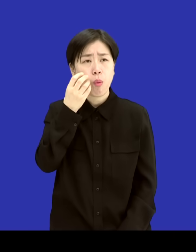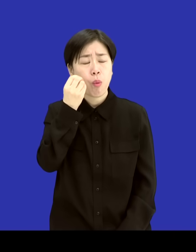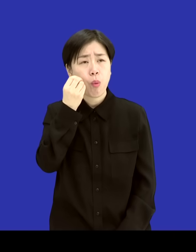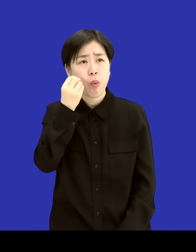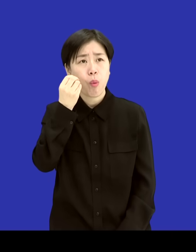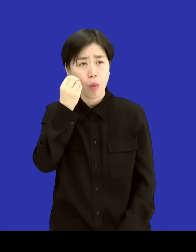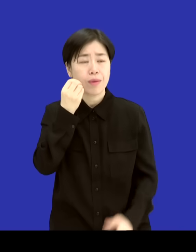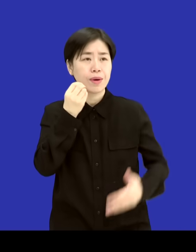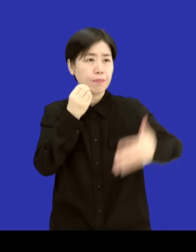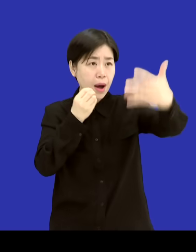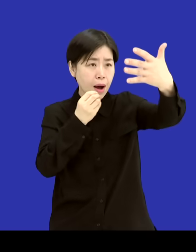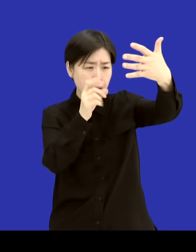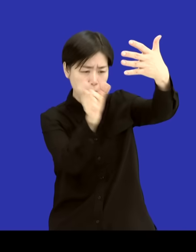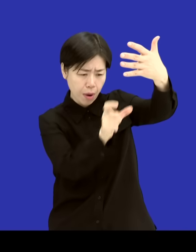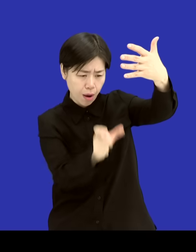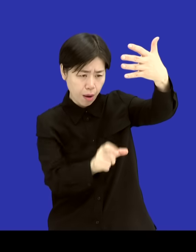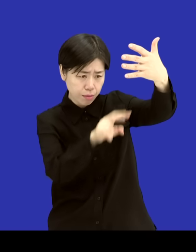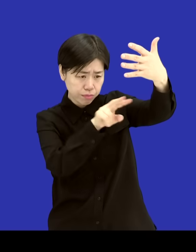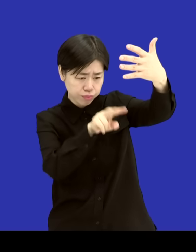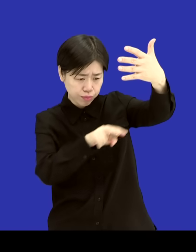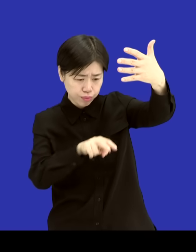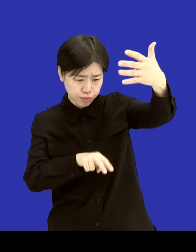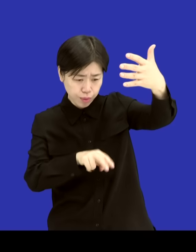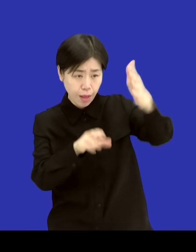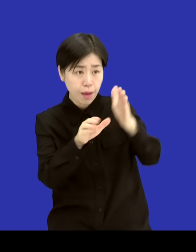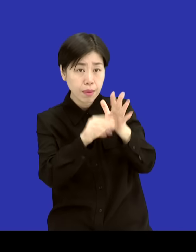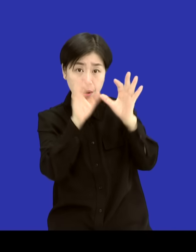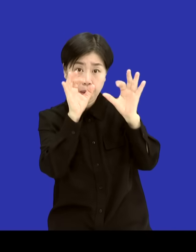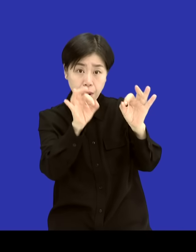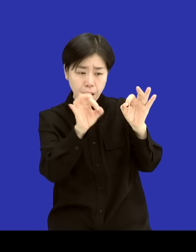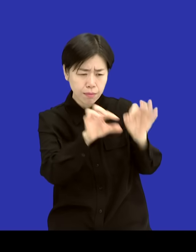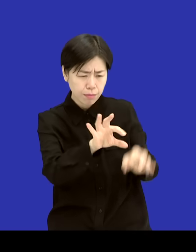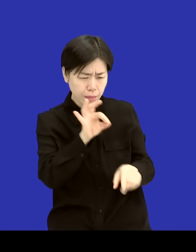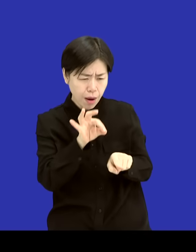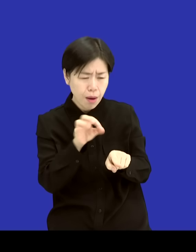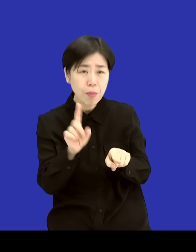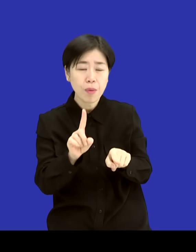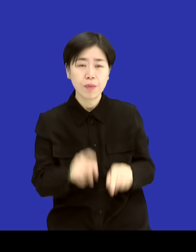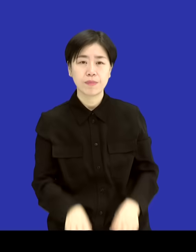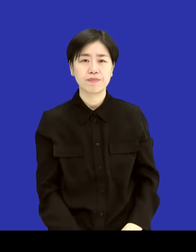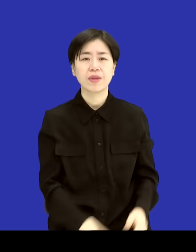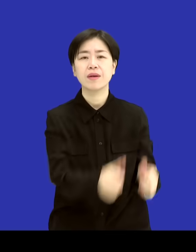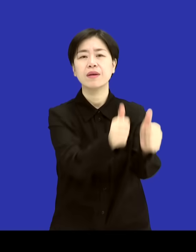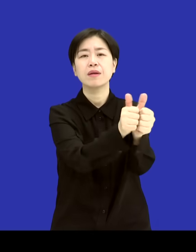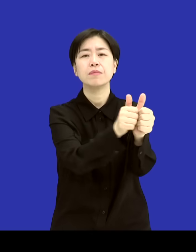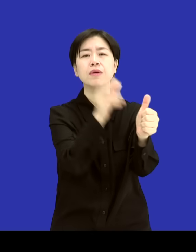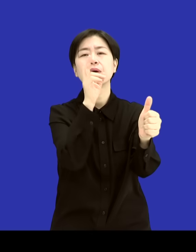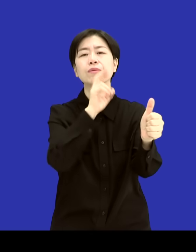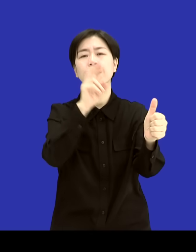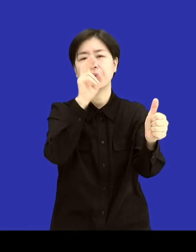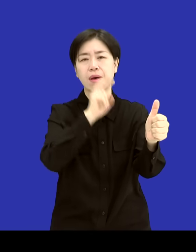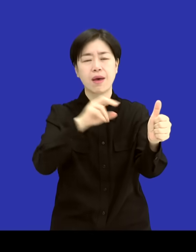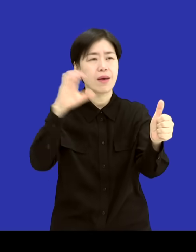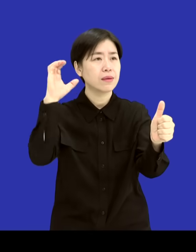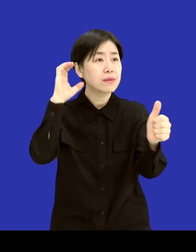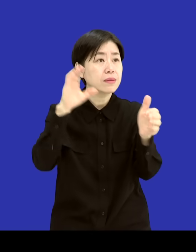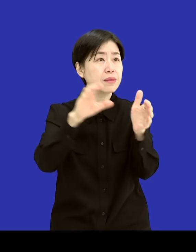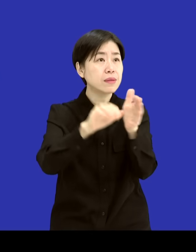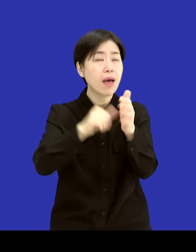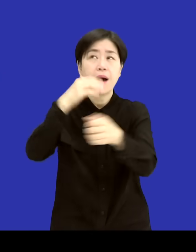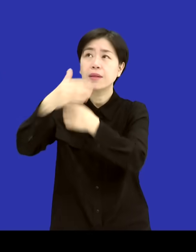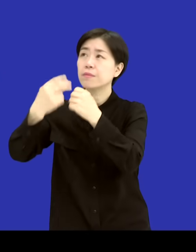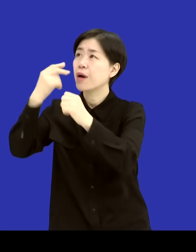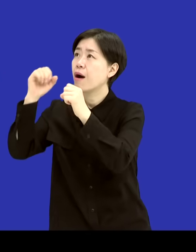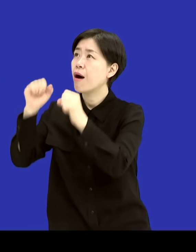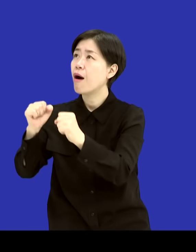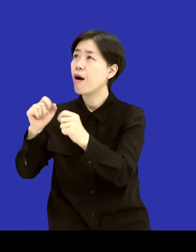댓글들을 보는데 네. 댓글 중 하나가 당신의 목소리를 들으니 하나님이 계시다는 것을 믿게 되었습니다라는